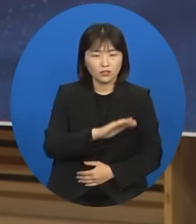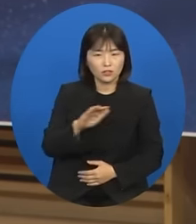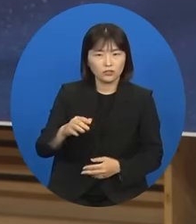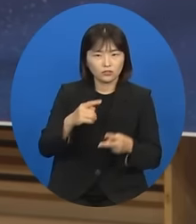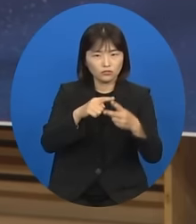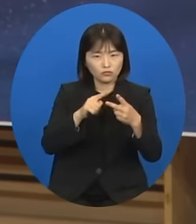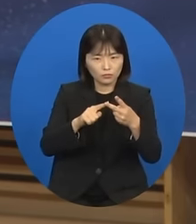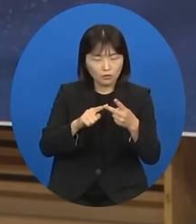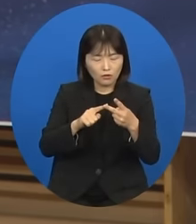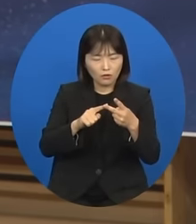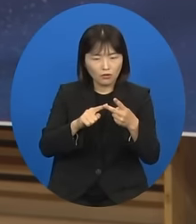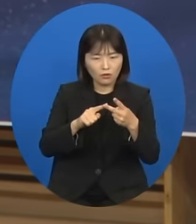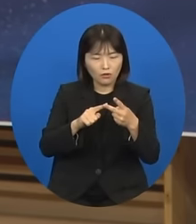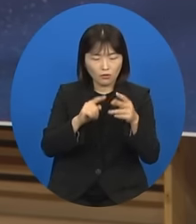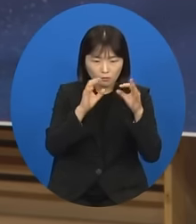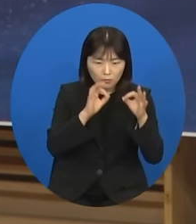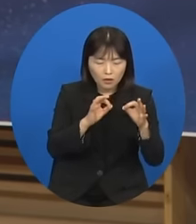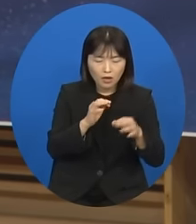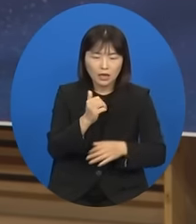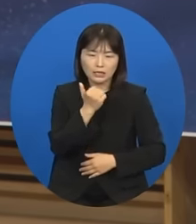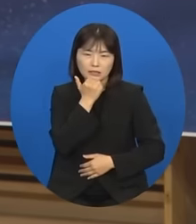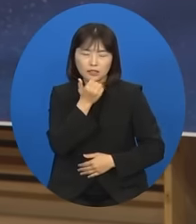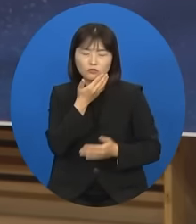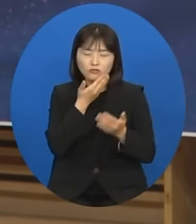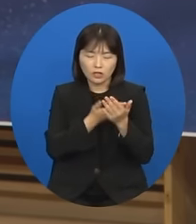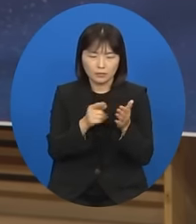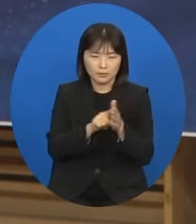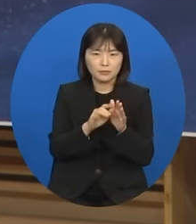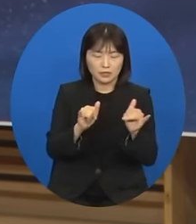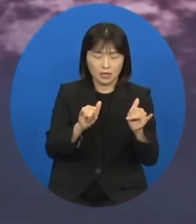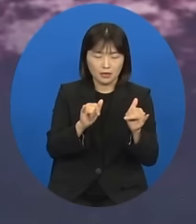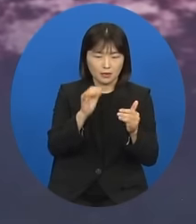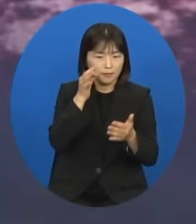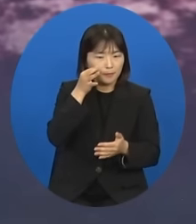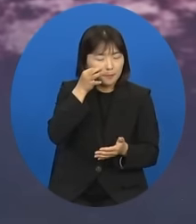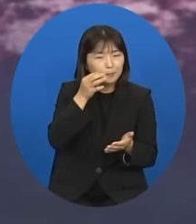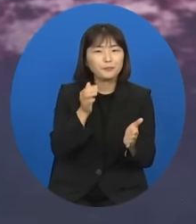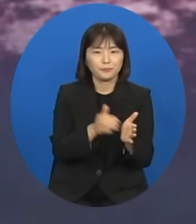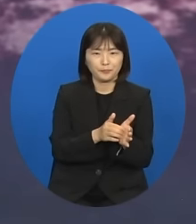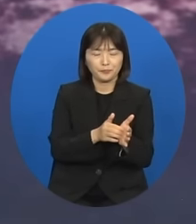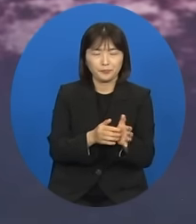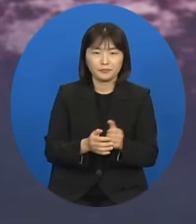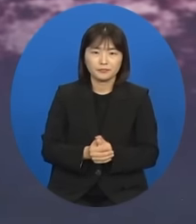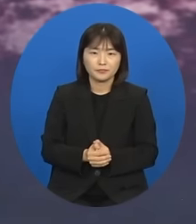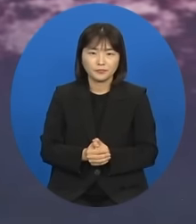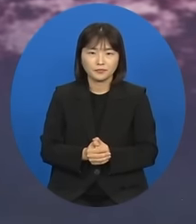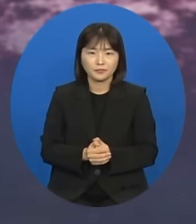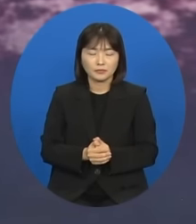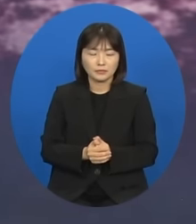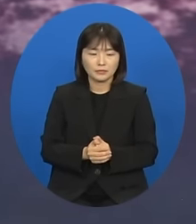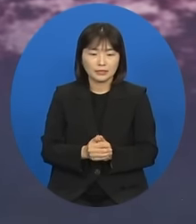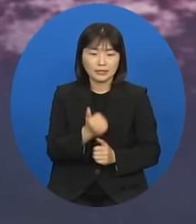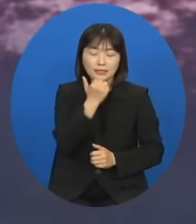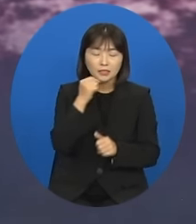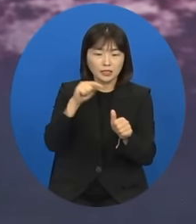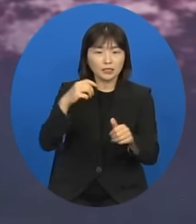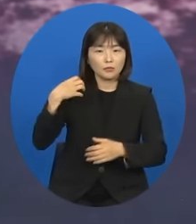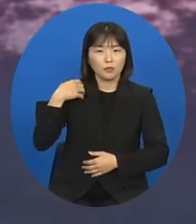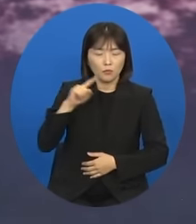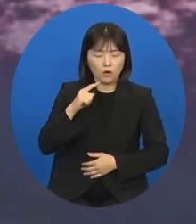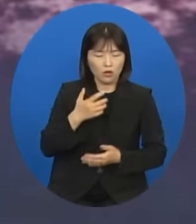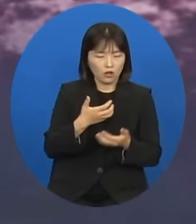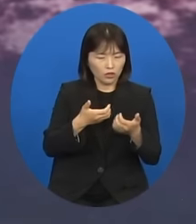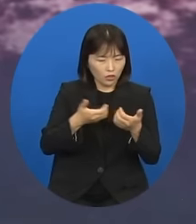걸쳐서 이삭이 얼마나 귀한 믿음의 사람이었는지 보았습니다 그의 사명은 떠나지 않고 머무는 것이었습니다